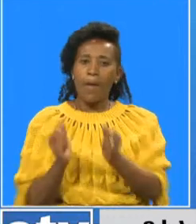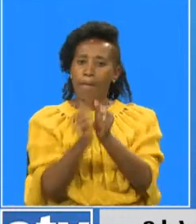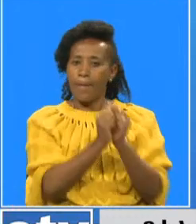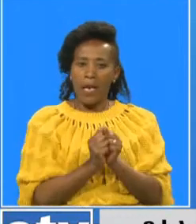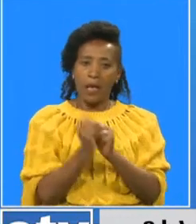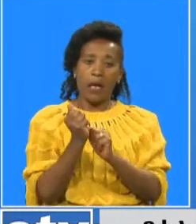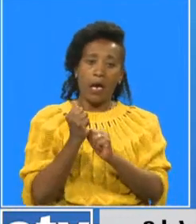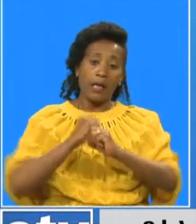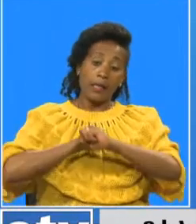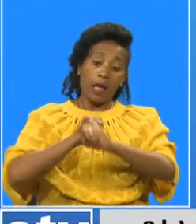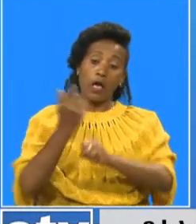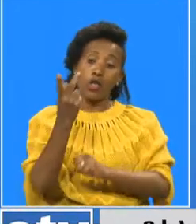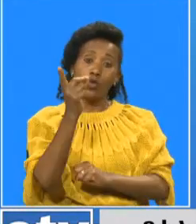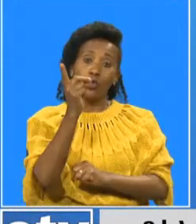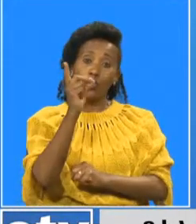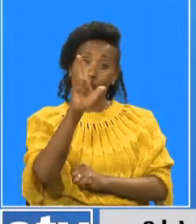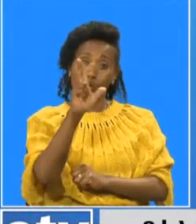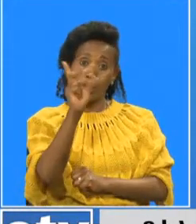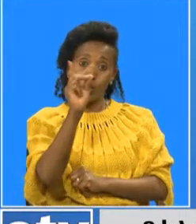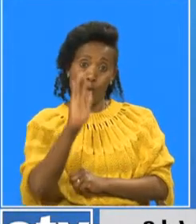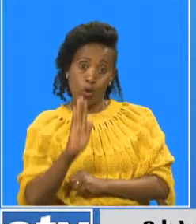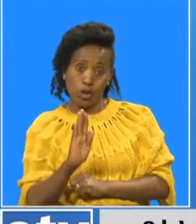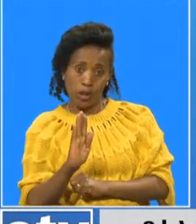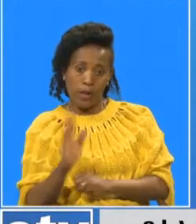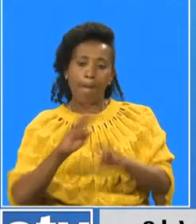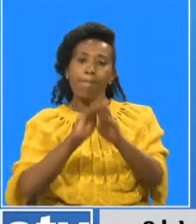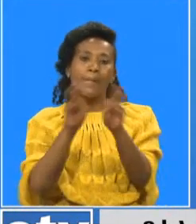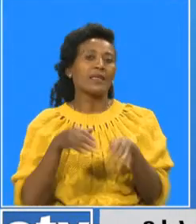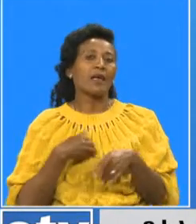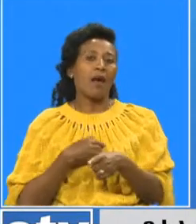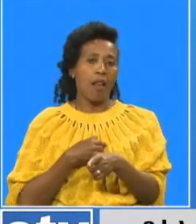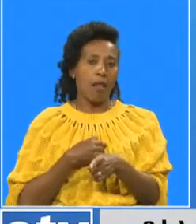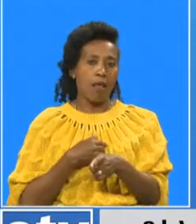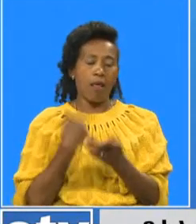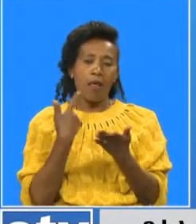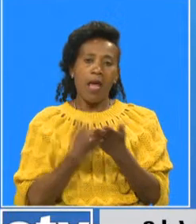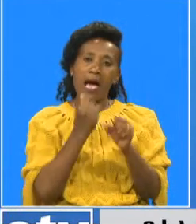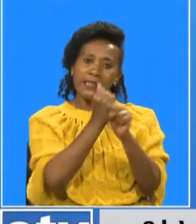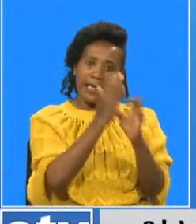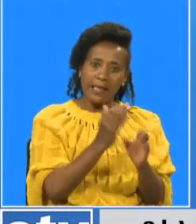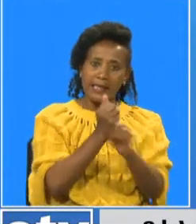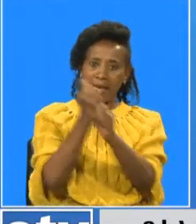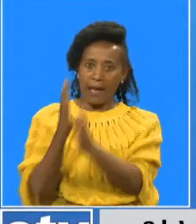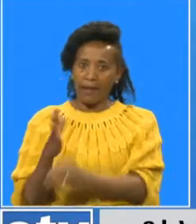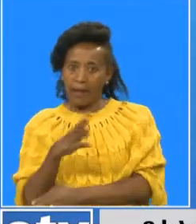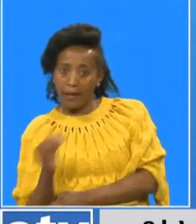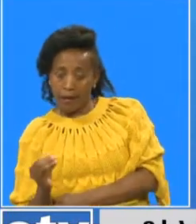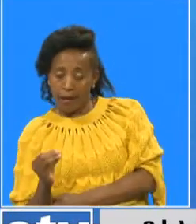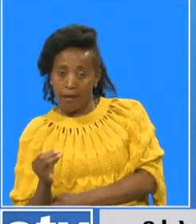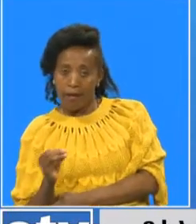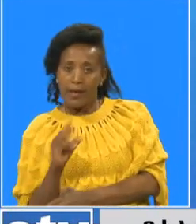በጋራ በተቋቋመው የሶስትዮሽ መድረክ አለ። የአሰሪ